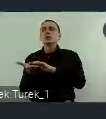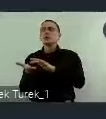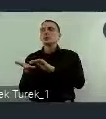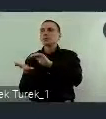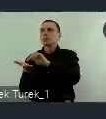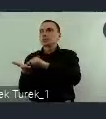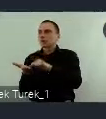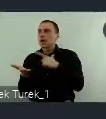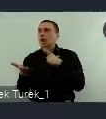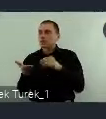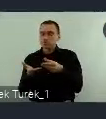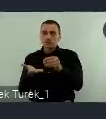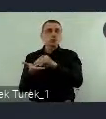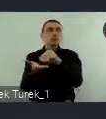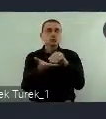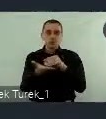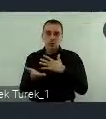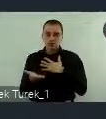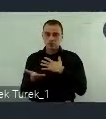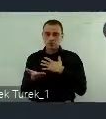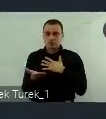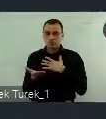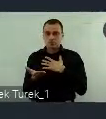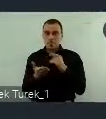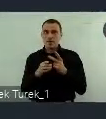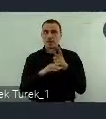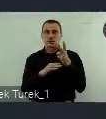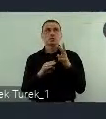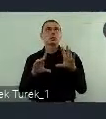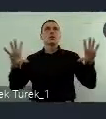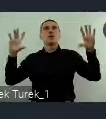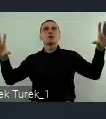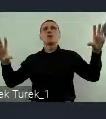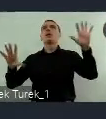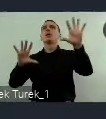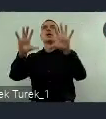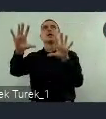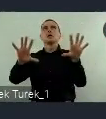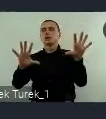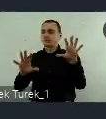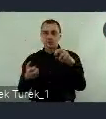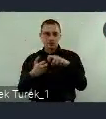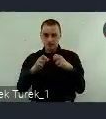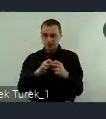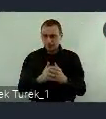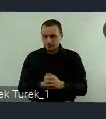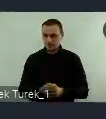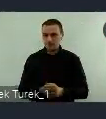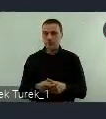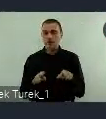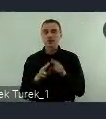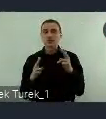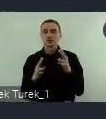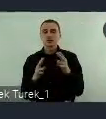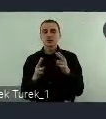ją przy wejściu i poszedł do budynku żeby się ogarnąć to tyle Oczywiście oznaczenia pomieszczeń to również jest system